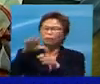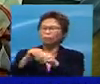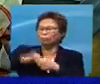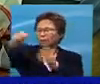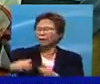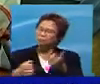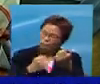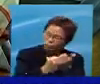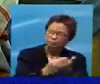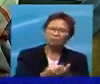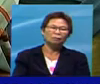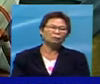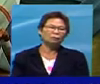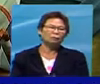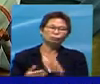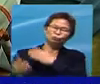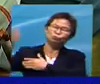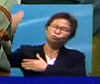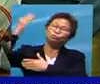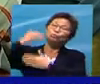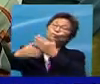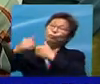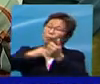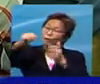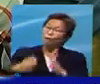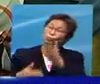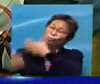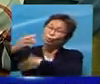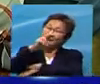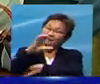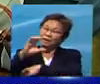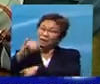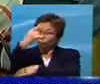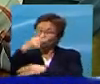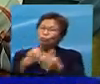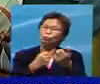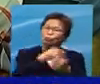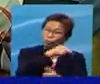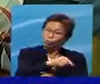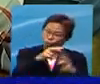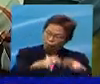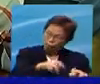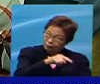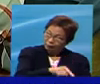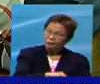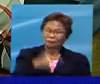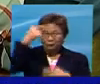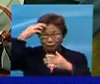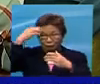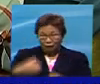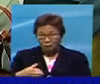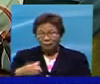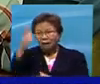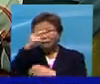yang ketara sejak dulu inginkan rci ditubuhkan untuk menangani skandal ini dan keputusan kerajaan untuk